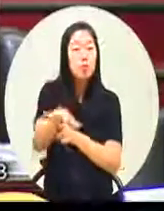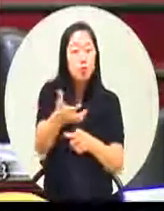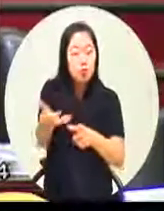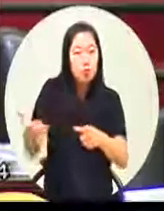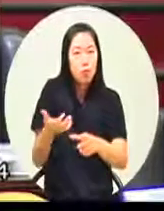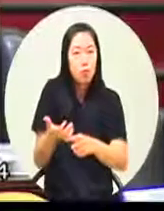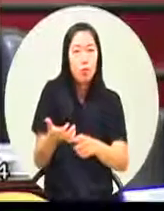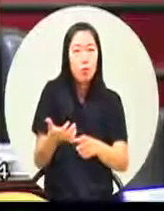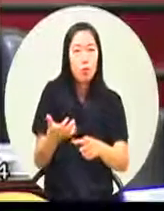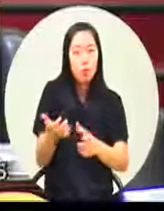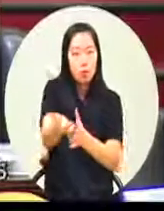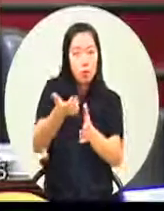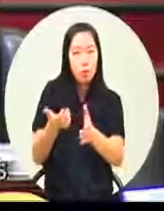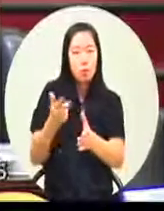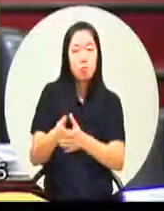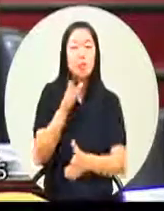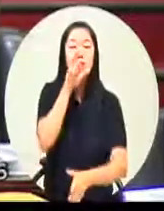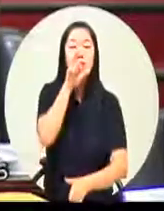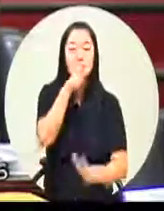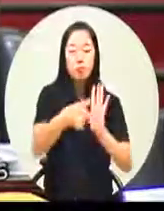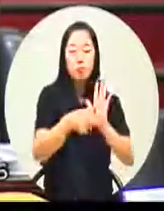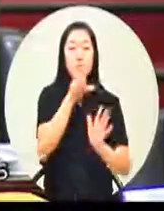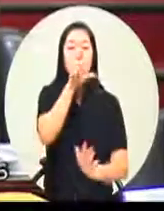中政府之前叫什么名字？